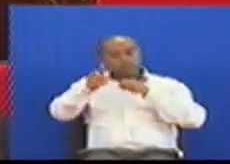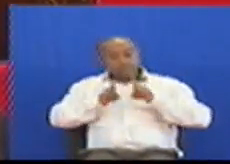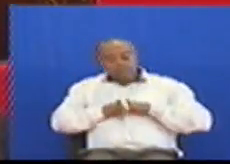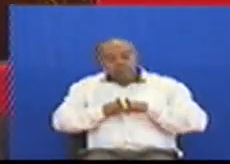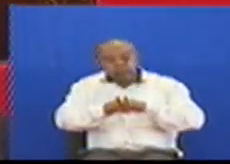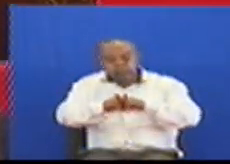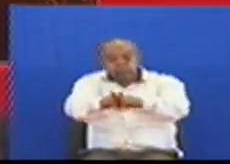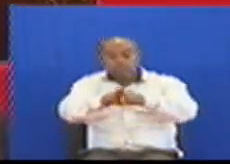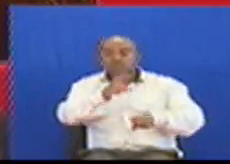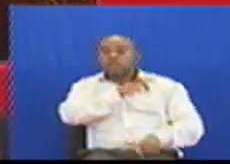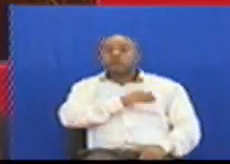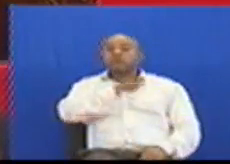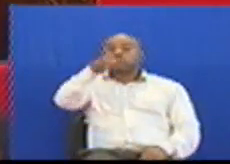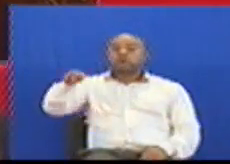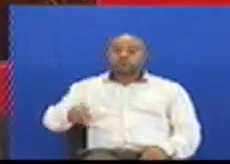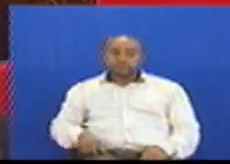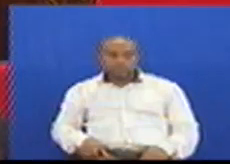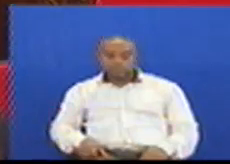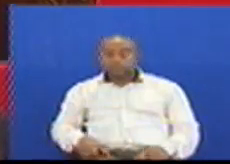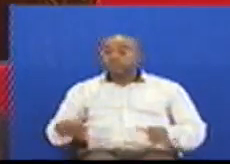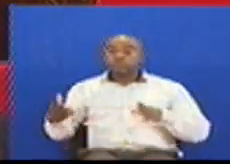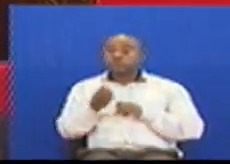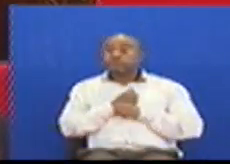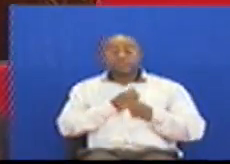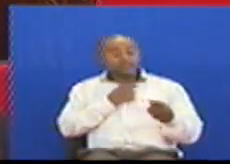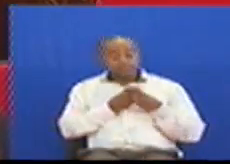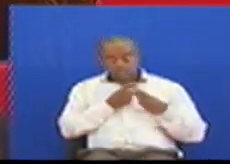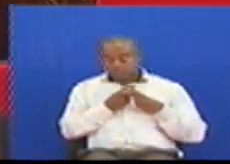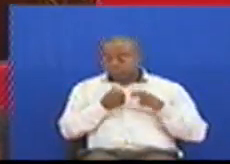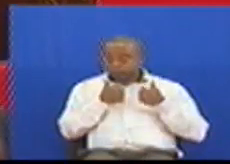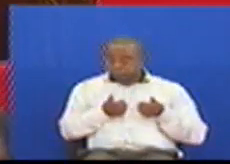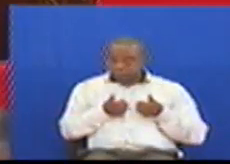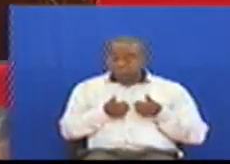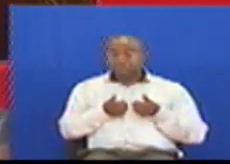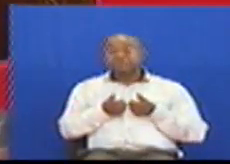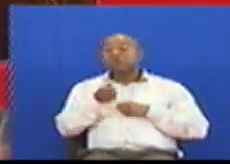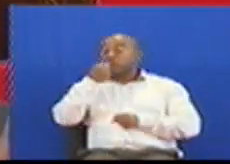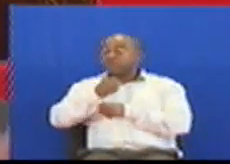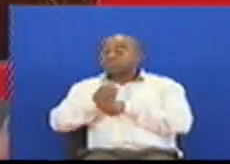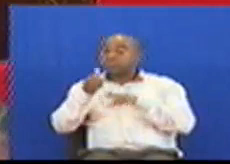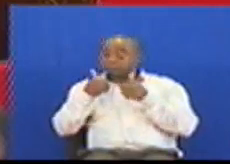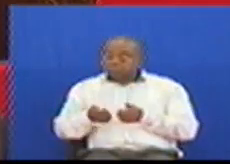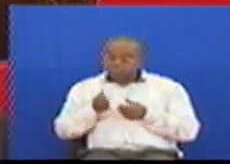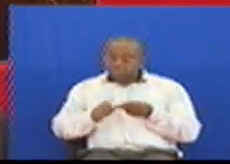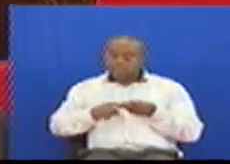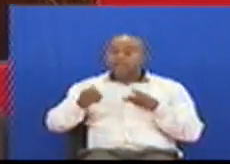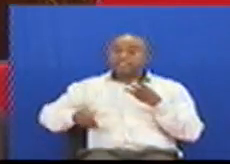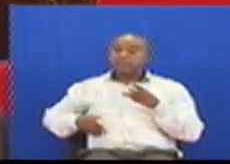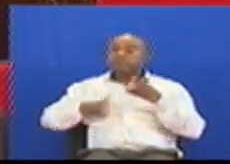sasa watumishi. Tupate madaktari wa kutosha, tupate watumishi wa kutosha, lakini pia na maafisa wengine